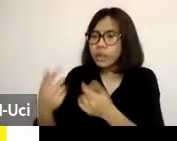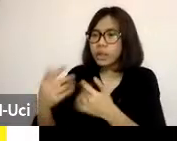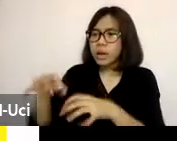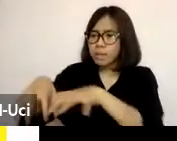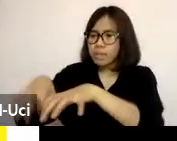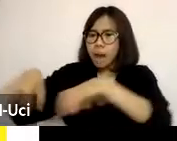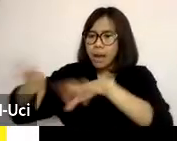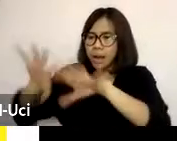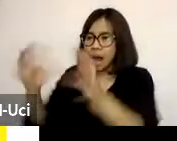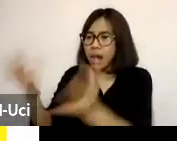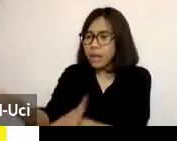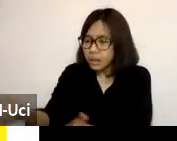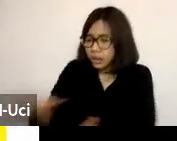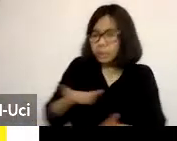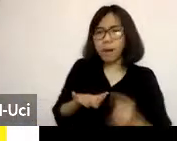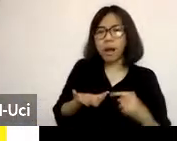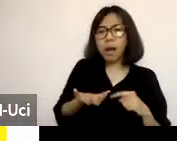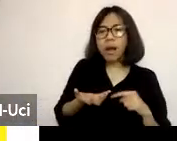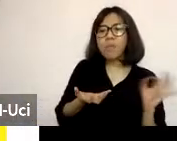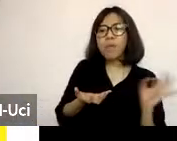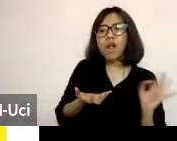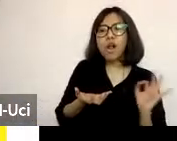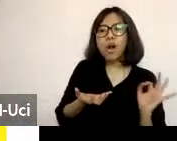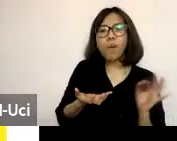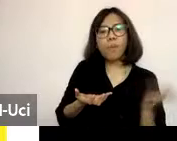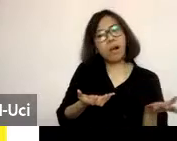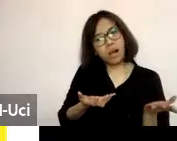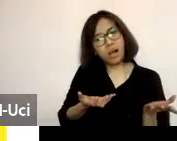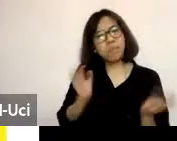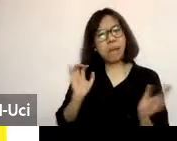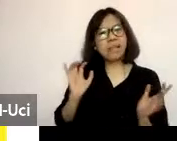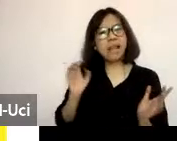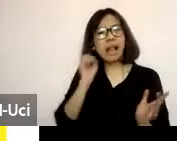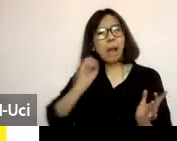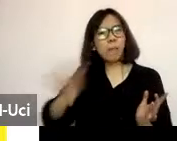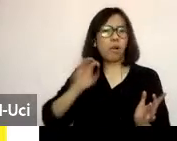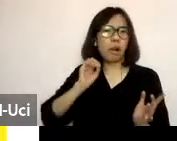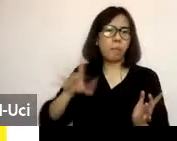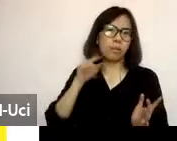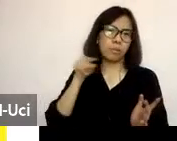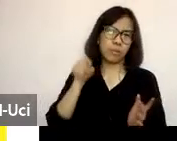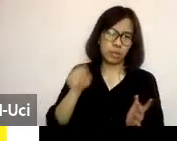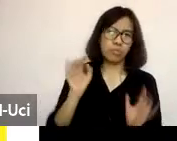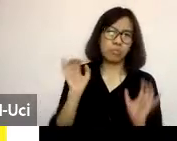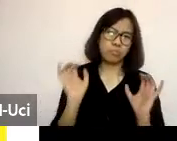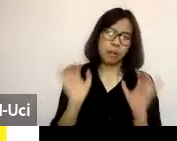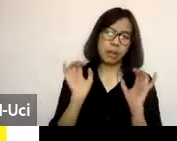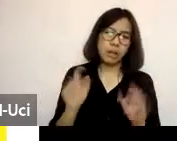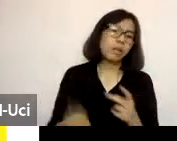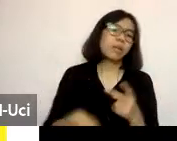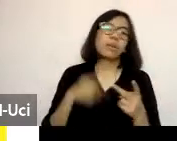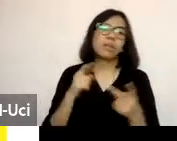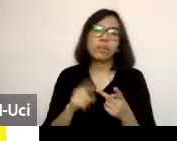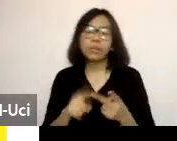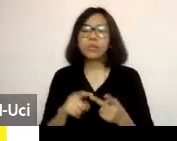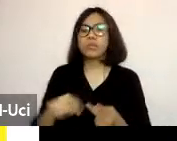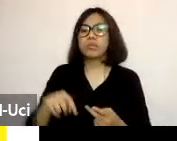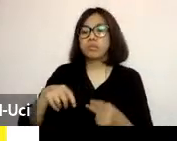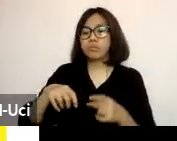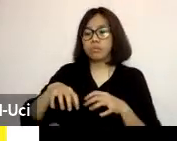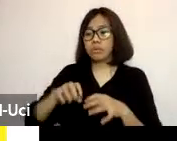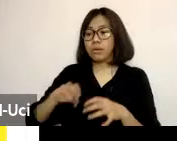Etude sekali kemudian dan biasanya lewat absorption kemudian barang ke sana tidak